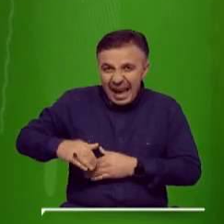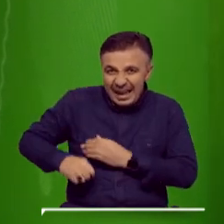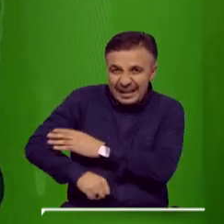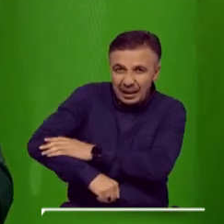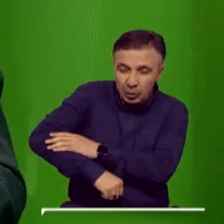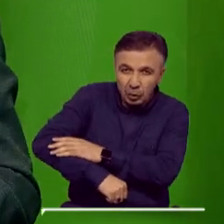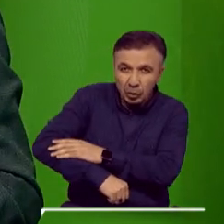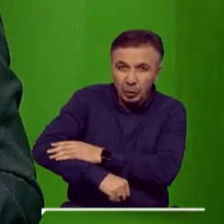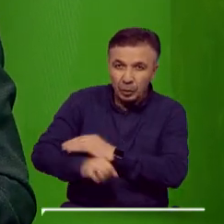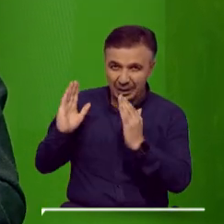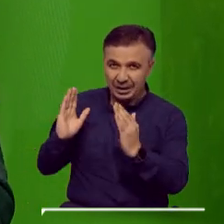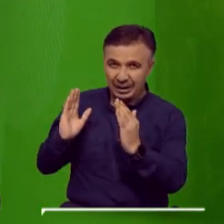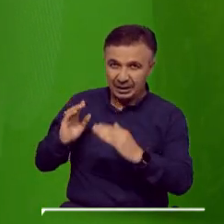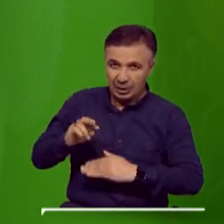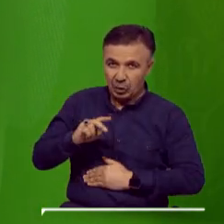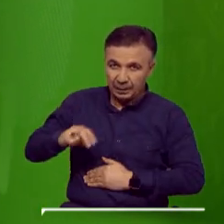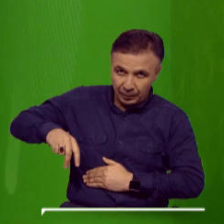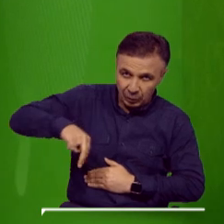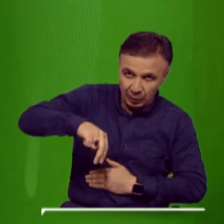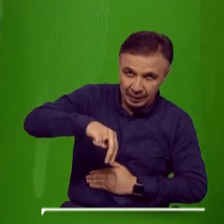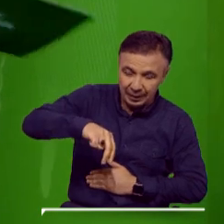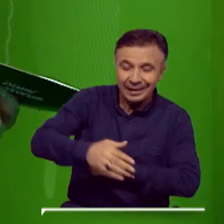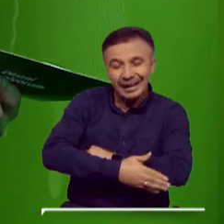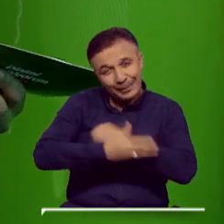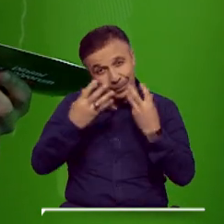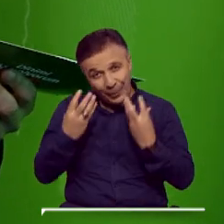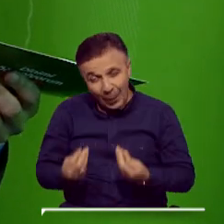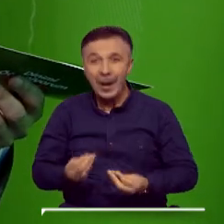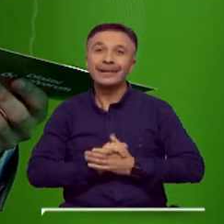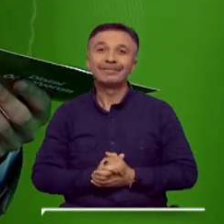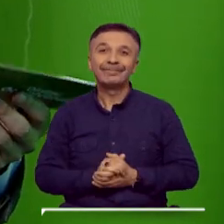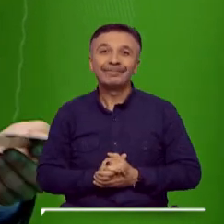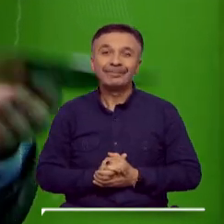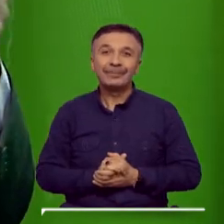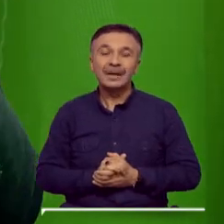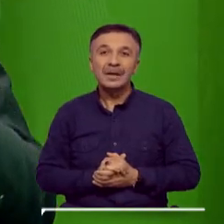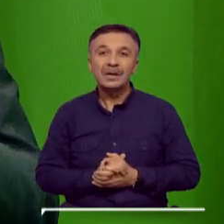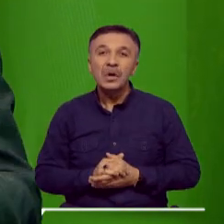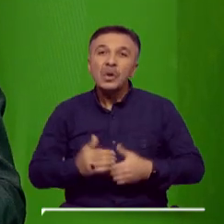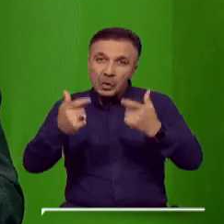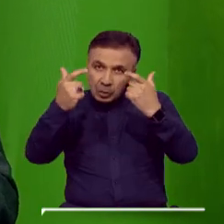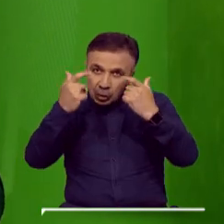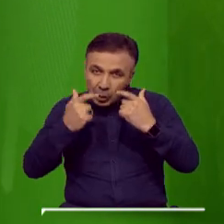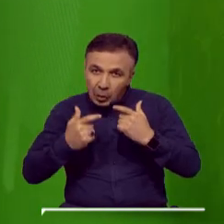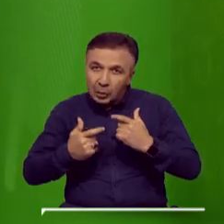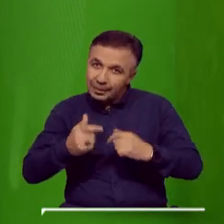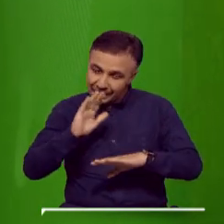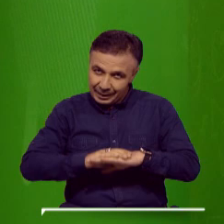tutup karşıdan karşıya geçmesine yardım etmek, sorumluluklarını yerine